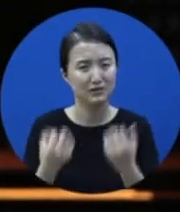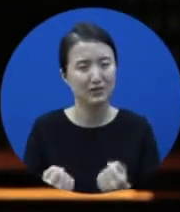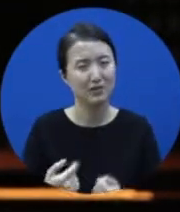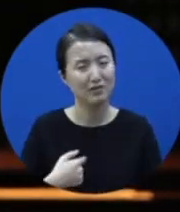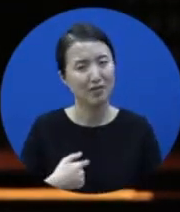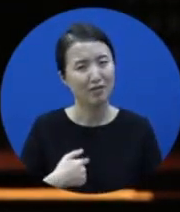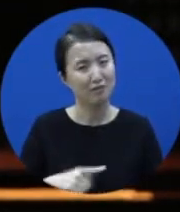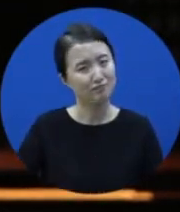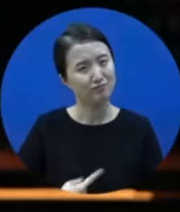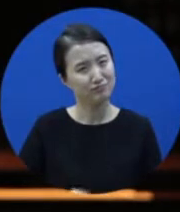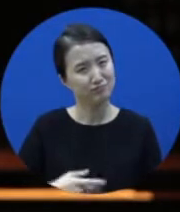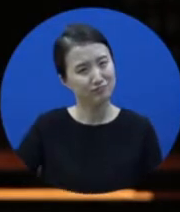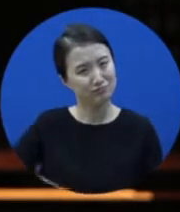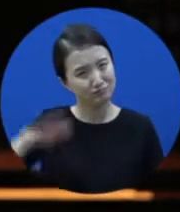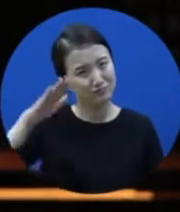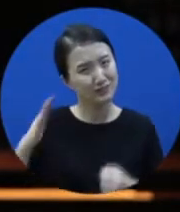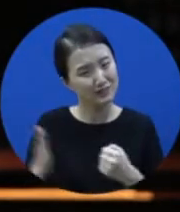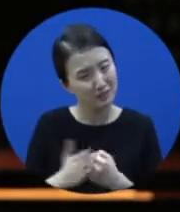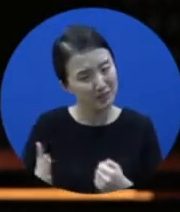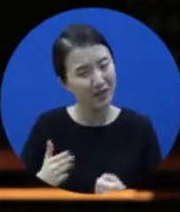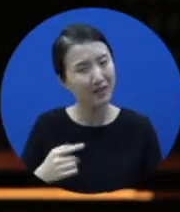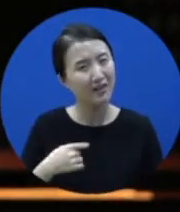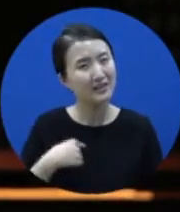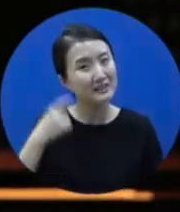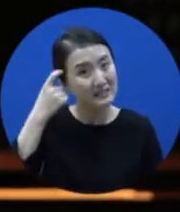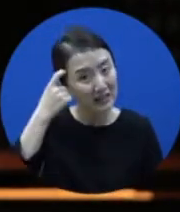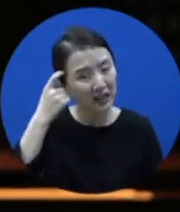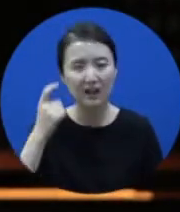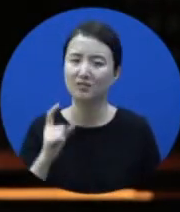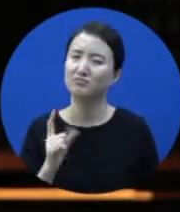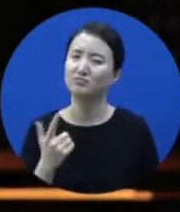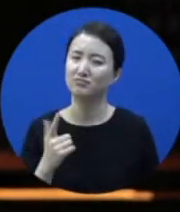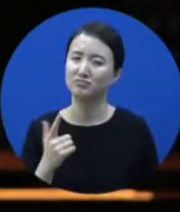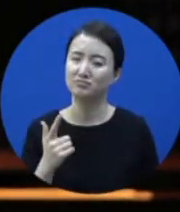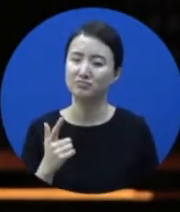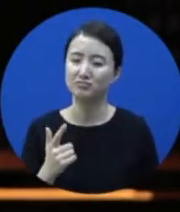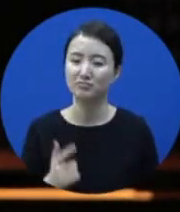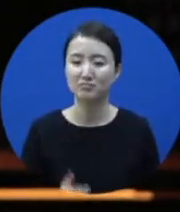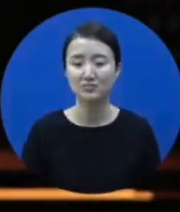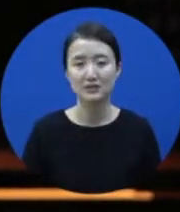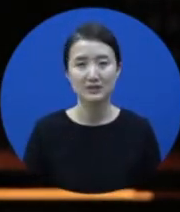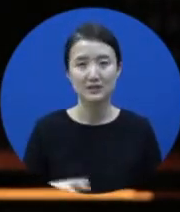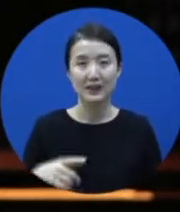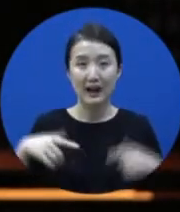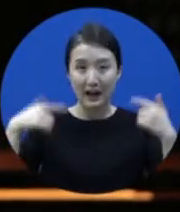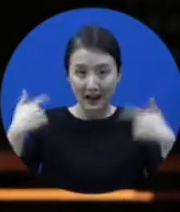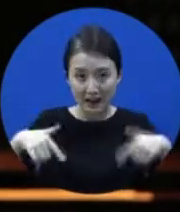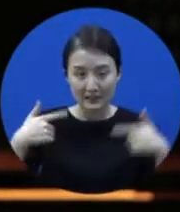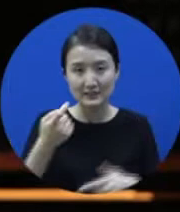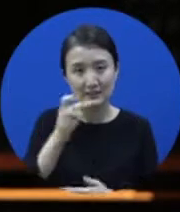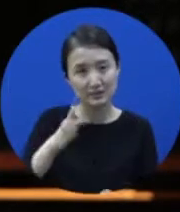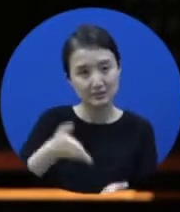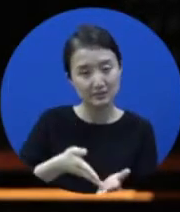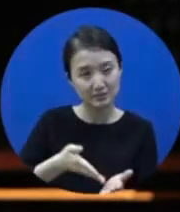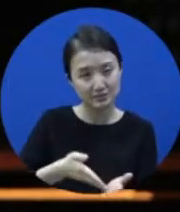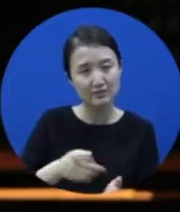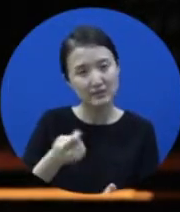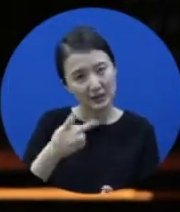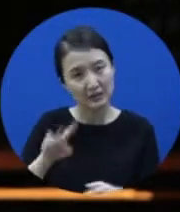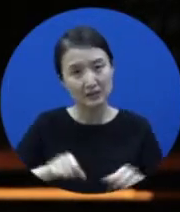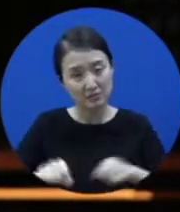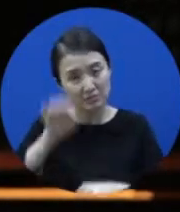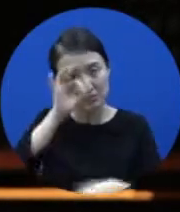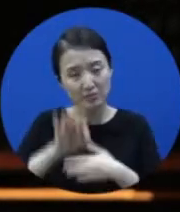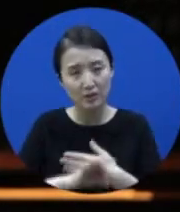저희 방송인들은요. 이 방송을 하면서요. 헤드폰을 끼거나 아니면 또 방송을 할 때 오디오맨을 하고 이렇게 항상 이렇게 좀